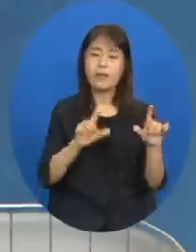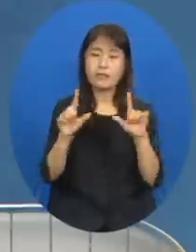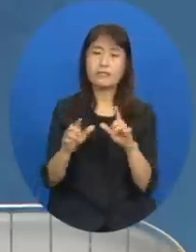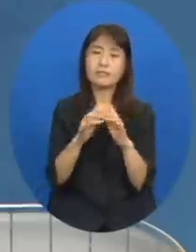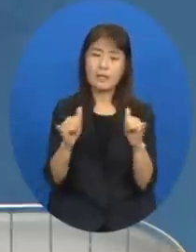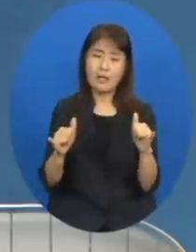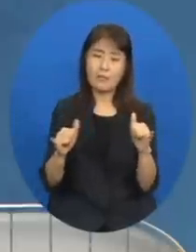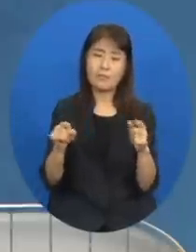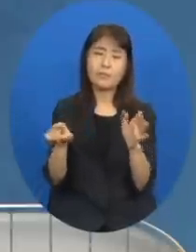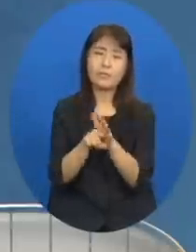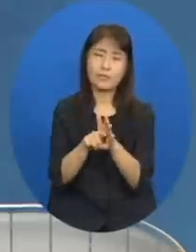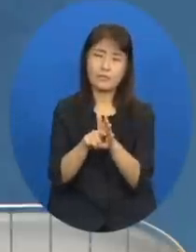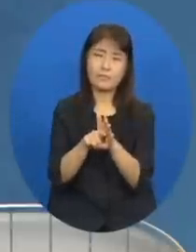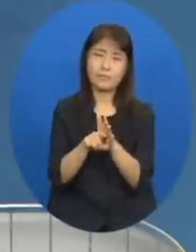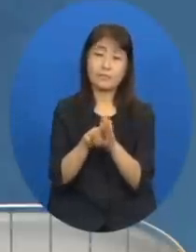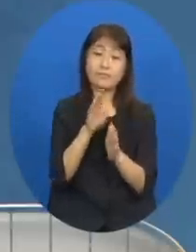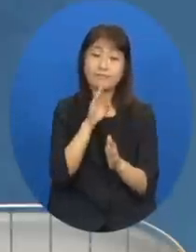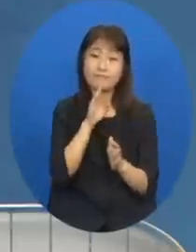것입니다